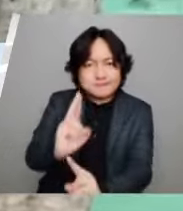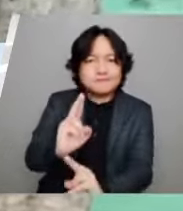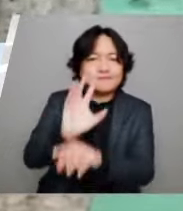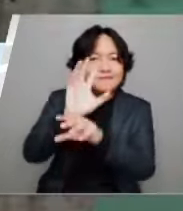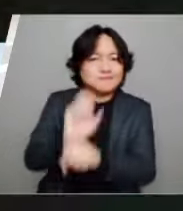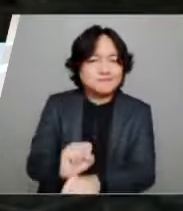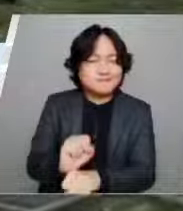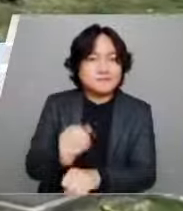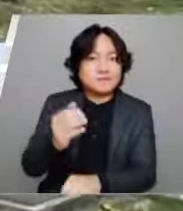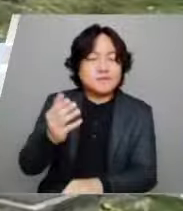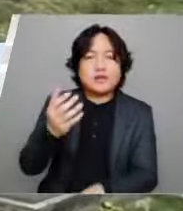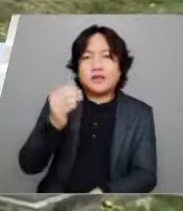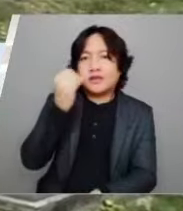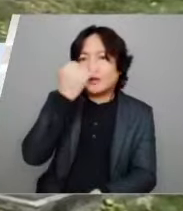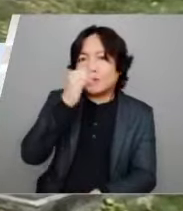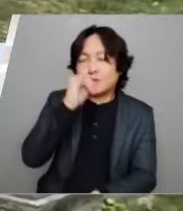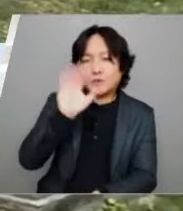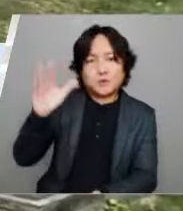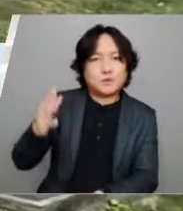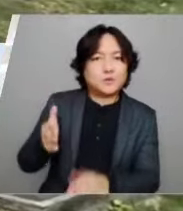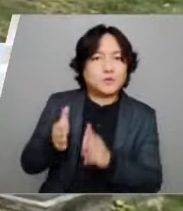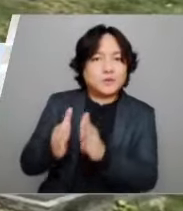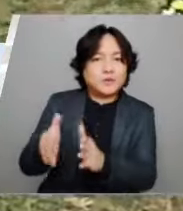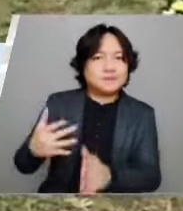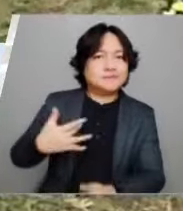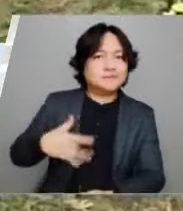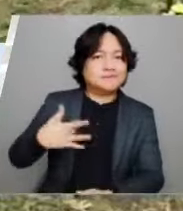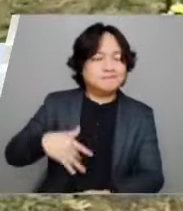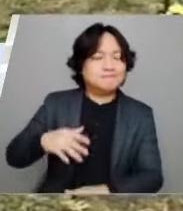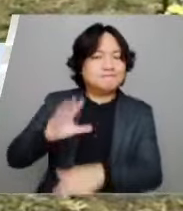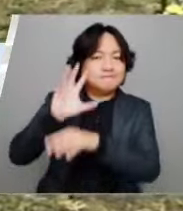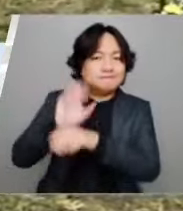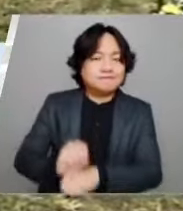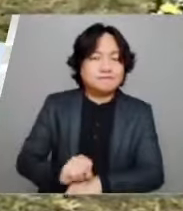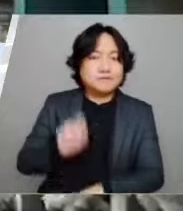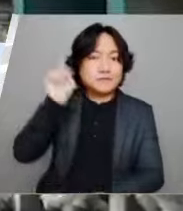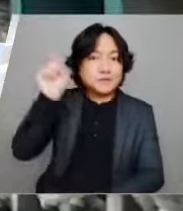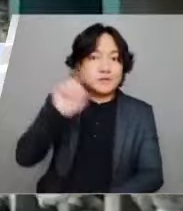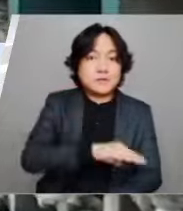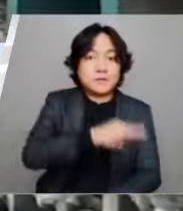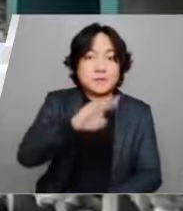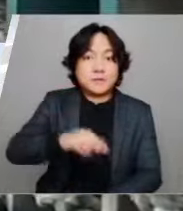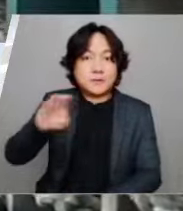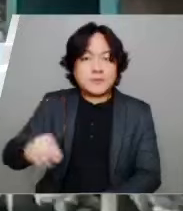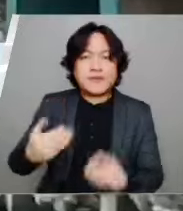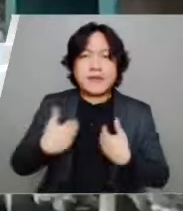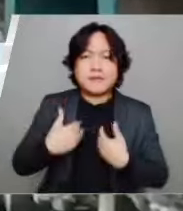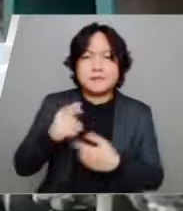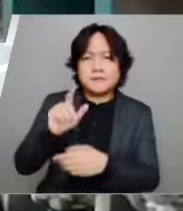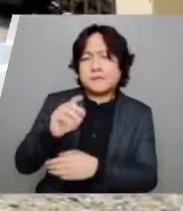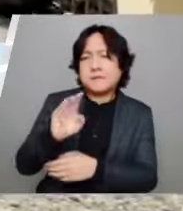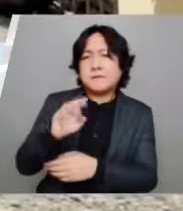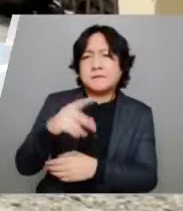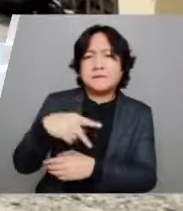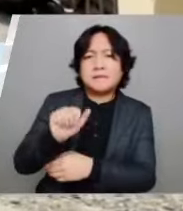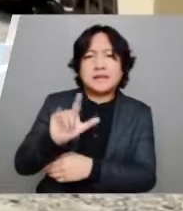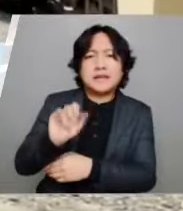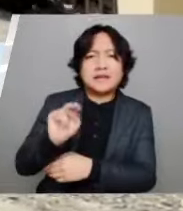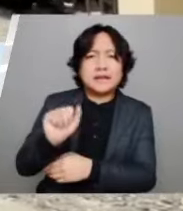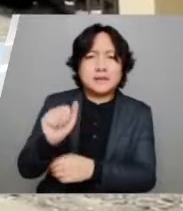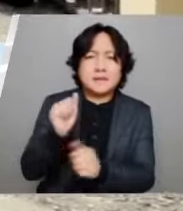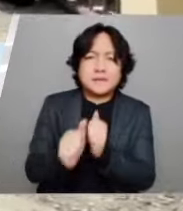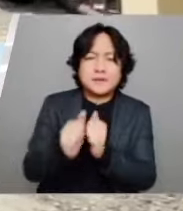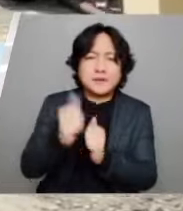Ilocano. Sa Bohol, buhay pa rin ang tradisyon ng palina kung saan nilalakaran ng usok para maitaboy ang